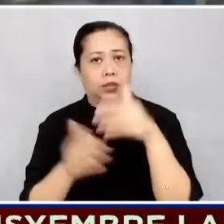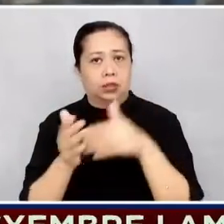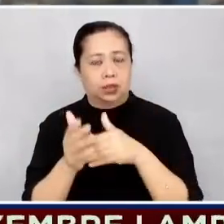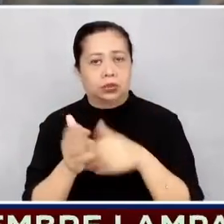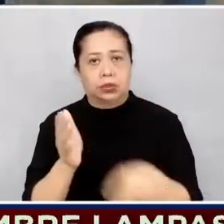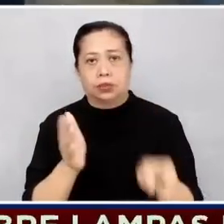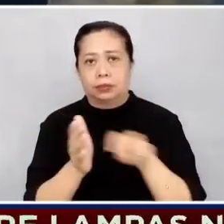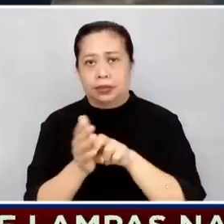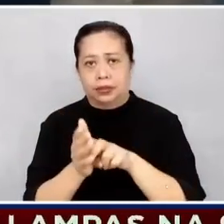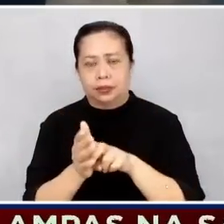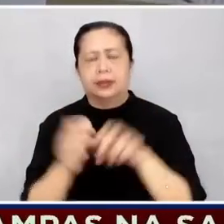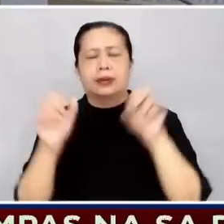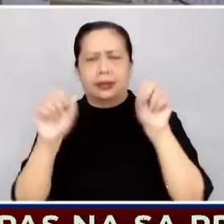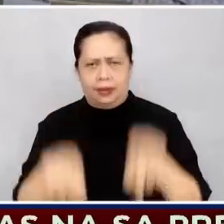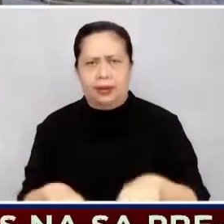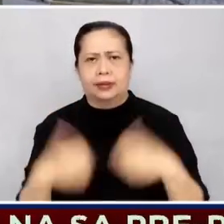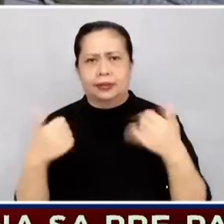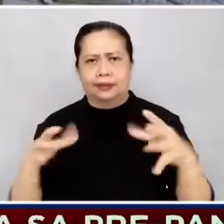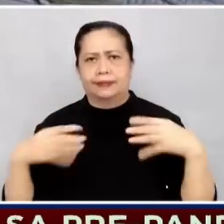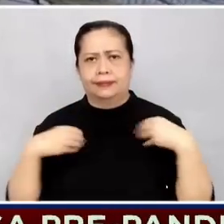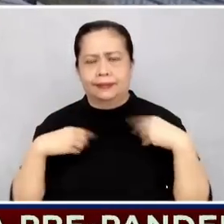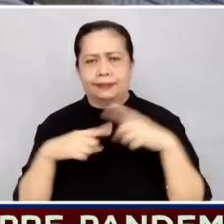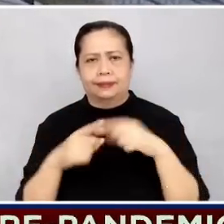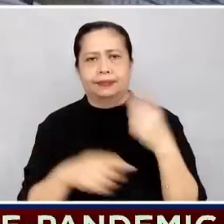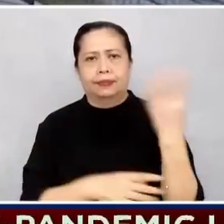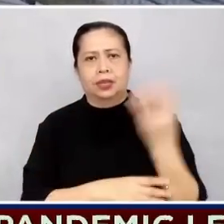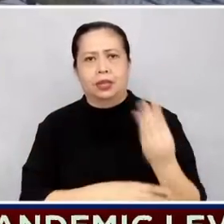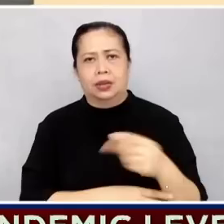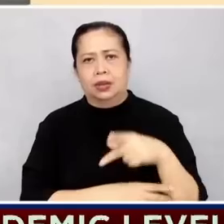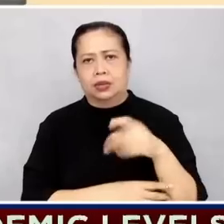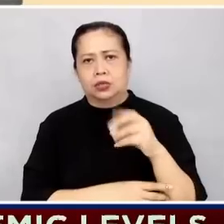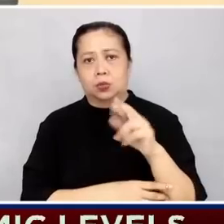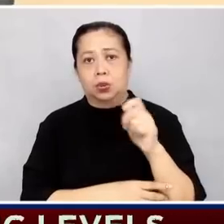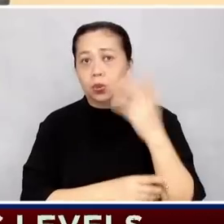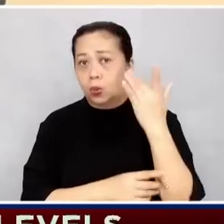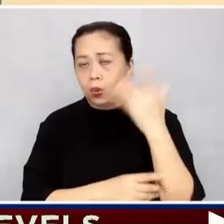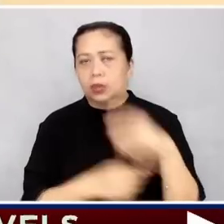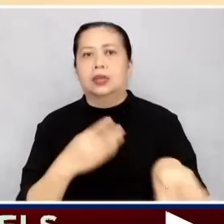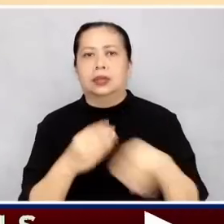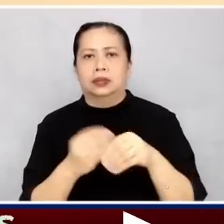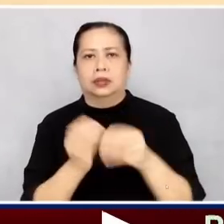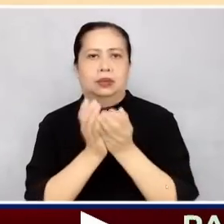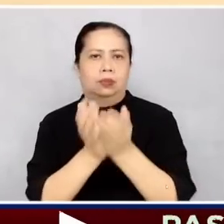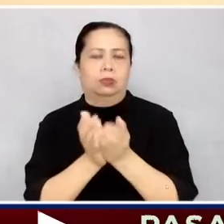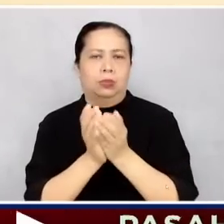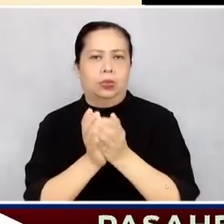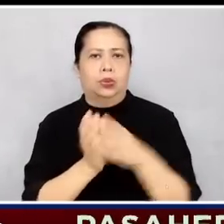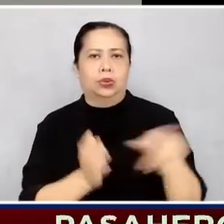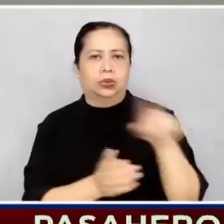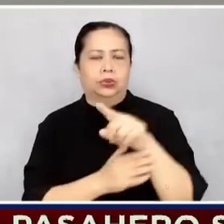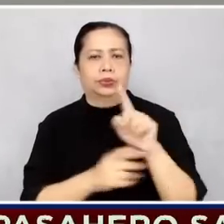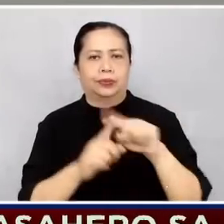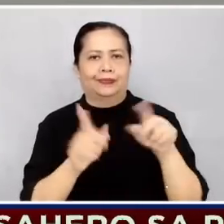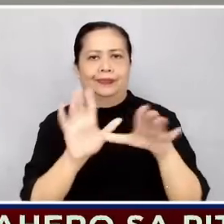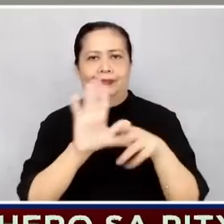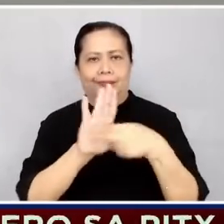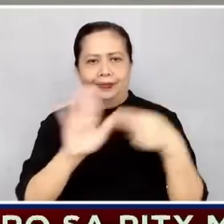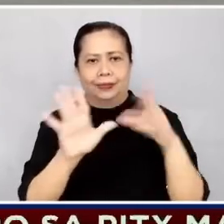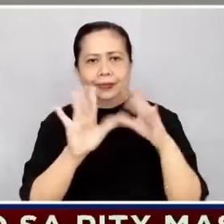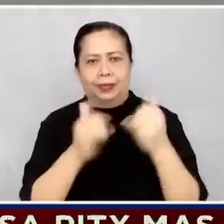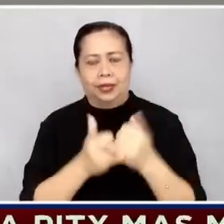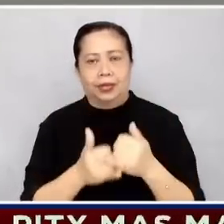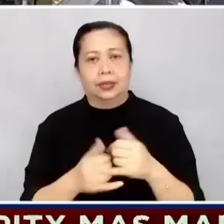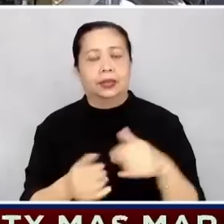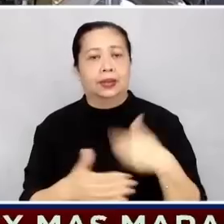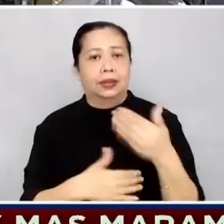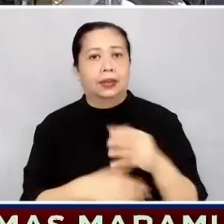pasahero, ay kakayanin pa rin umano ng Batangas Port dahil nagdagdag ng mga barko ang mga shipping lines. Sa Manila North